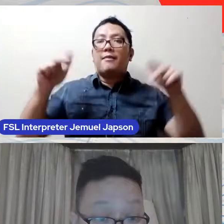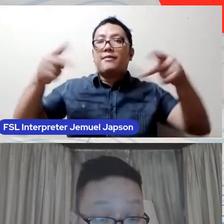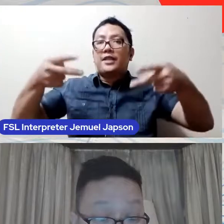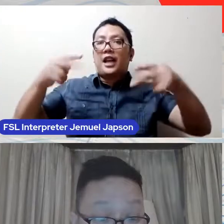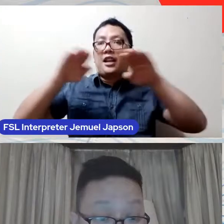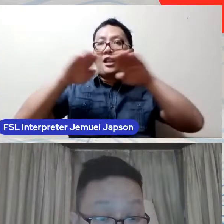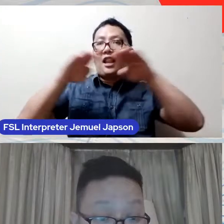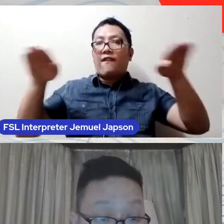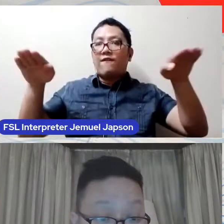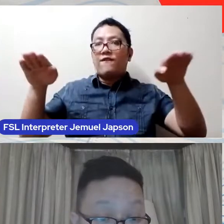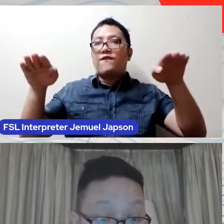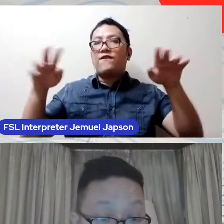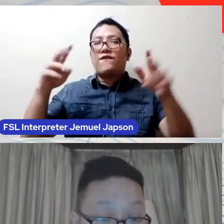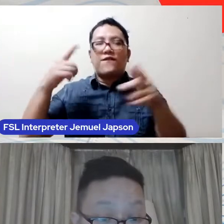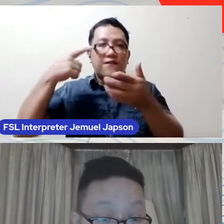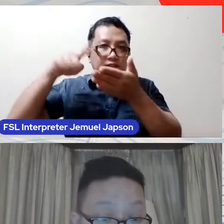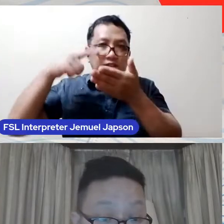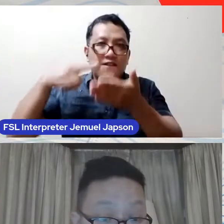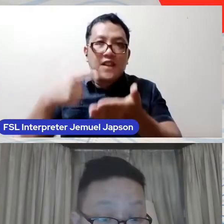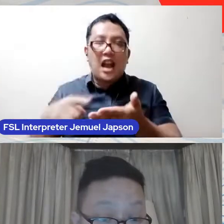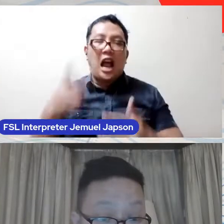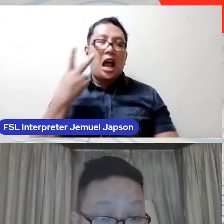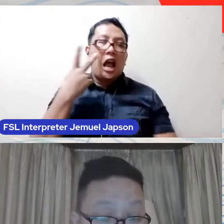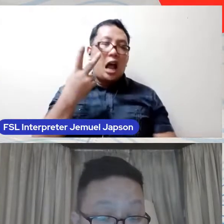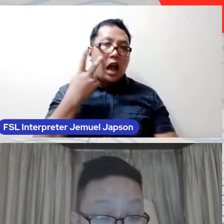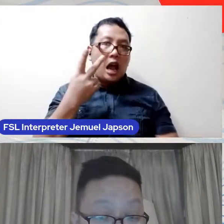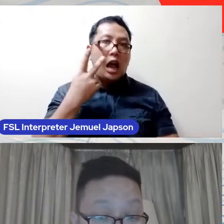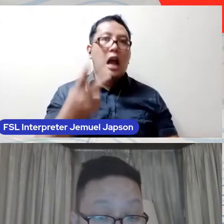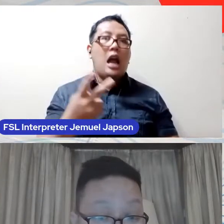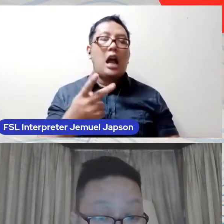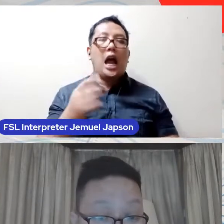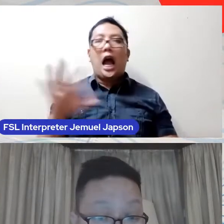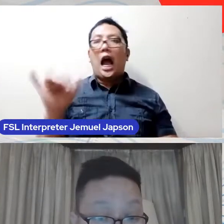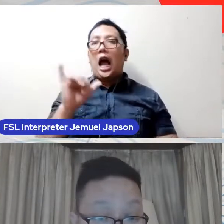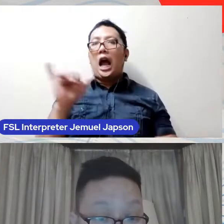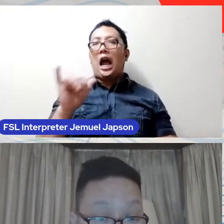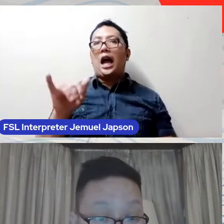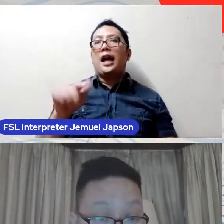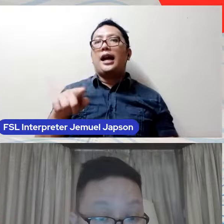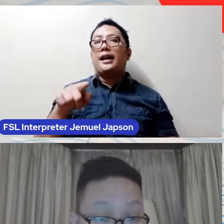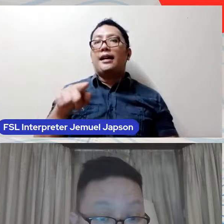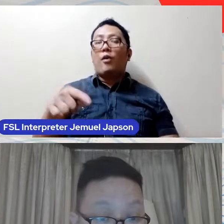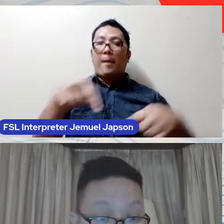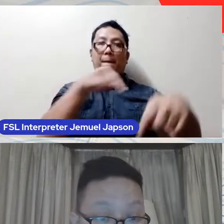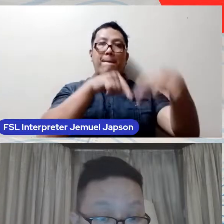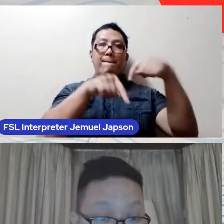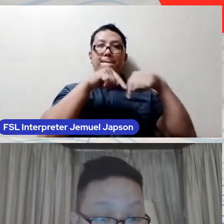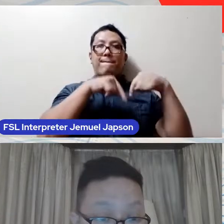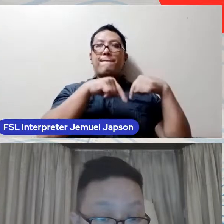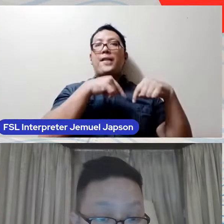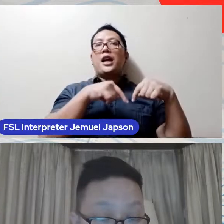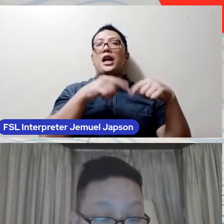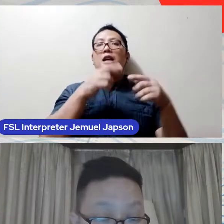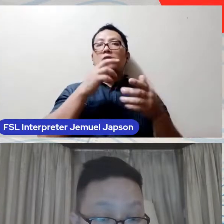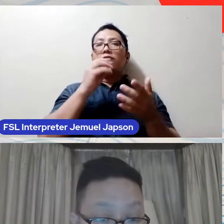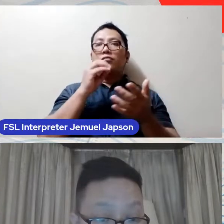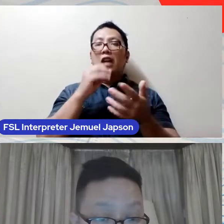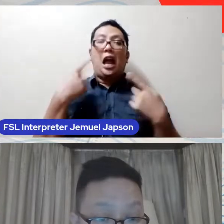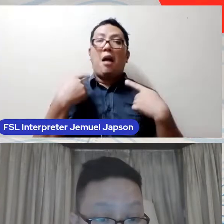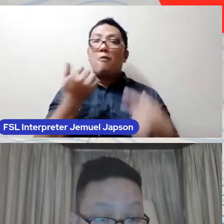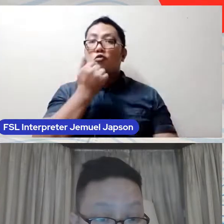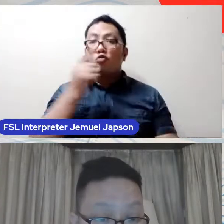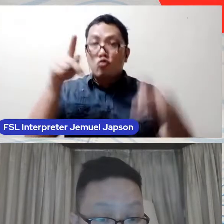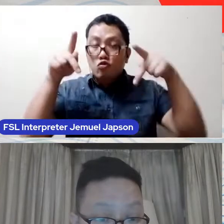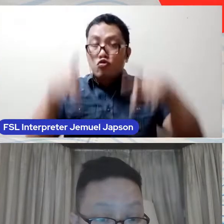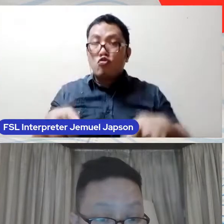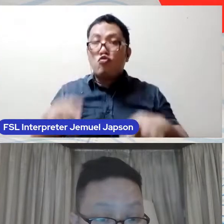So, tinitingnan or tinutulungan ng verifier na balikan yung mga records kasi baka may human error or mathematical